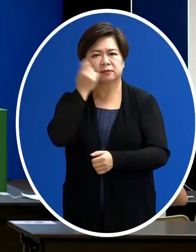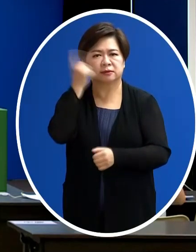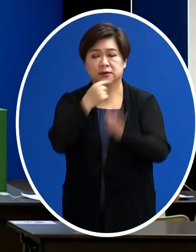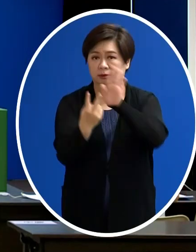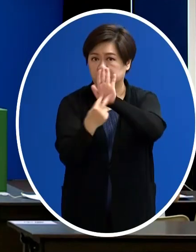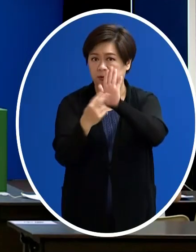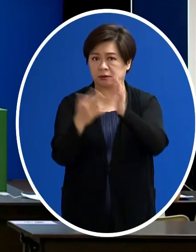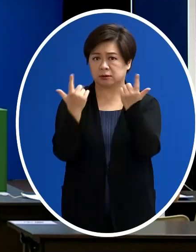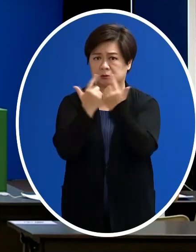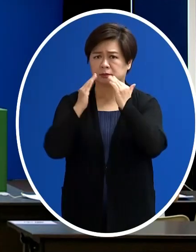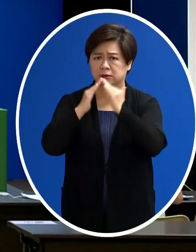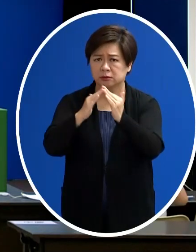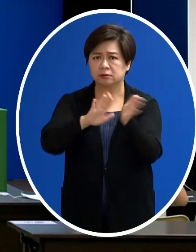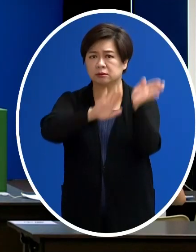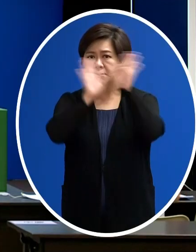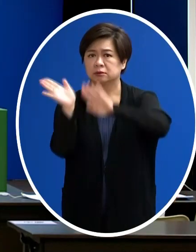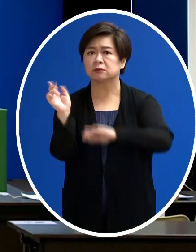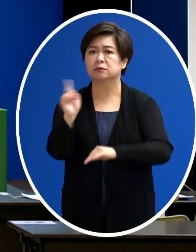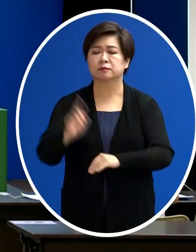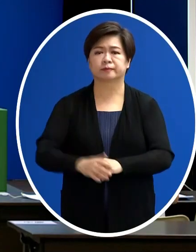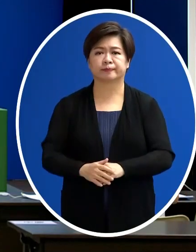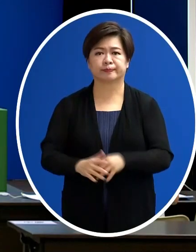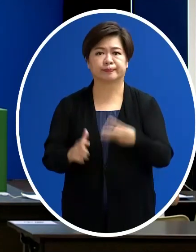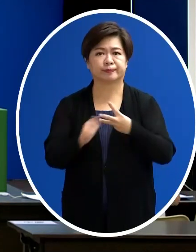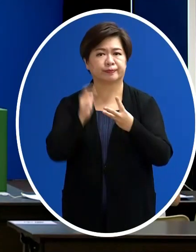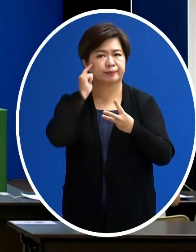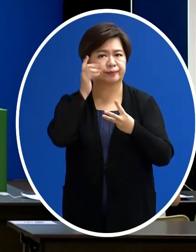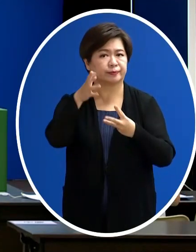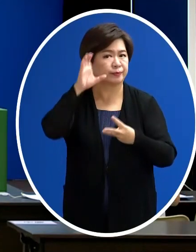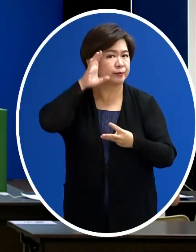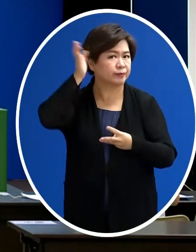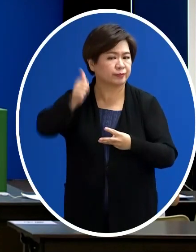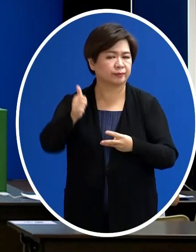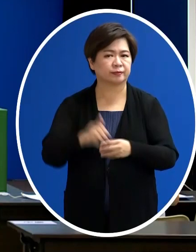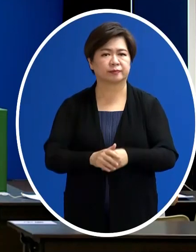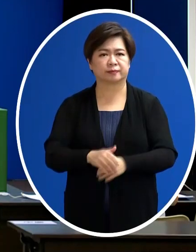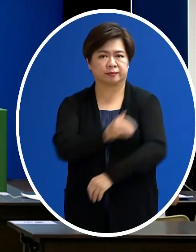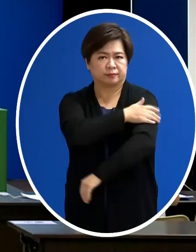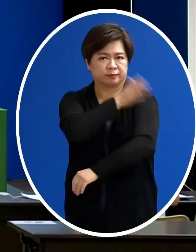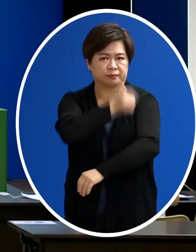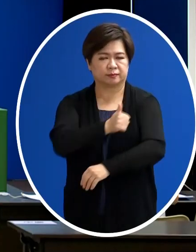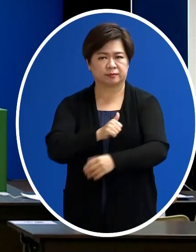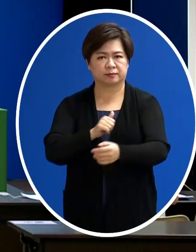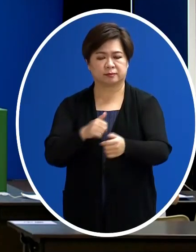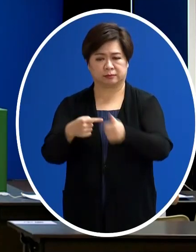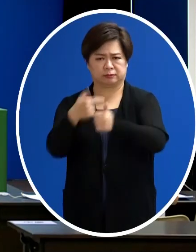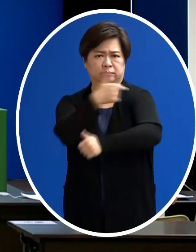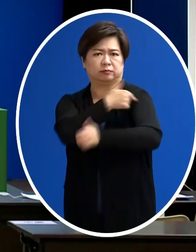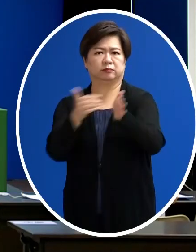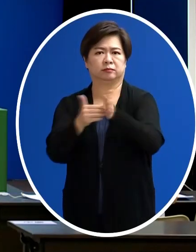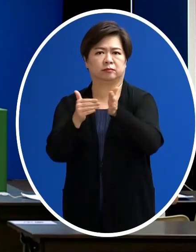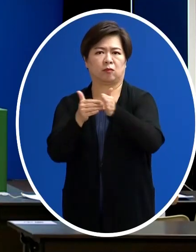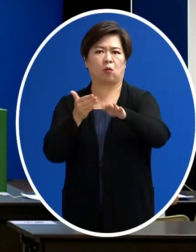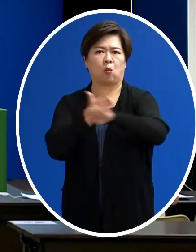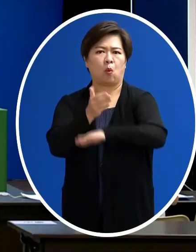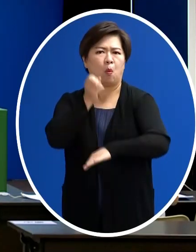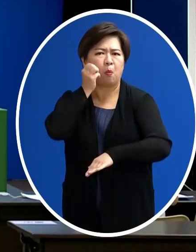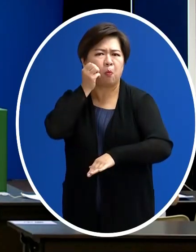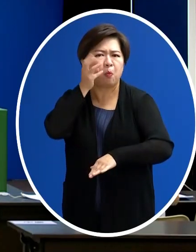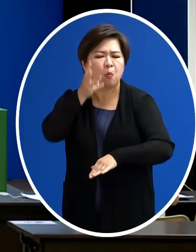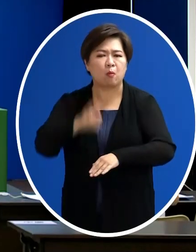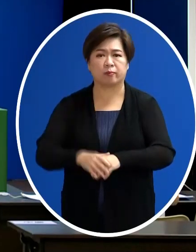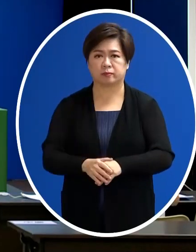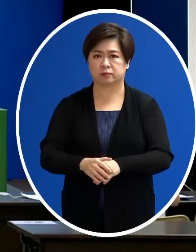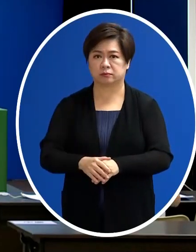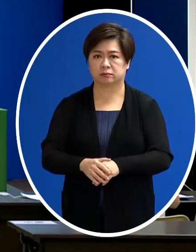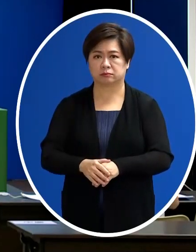前台北的状况是怎么样吗？第三个问题是，苏院长跟部长距离接种第一剂的时间其实已经过了3个多月了，那